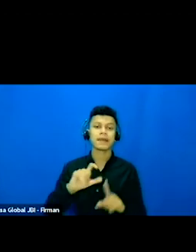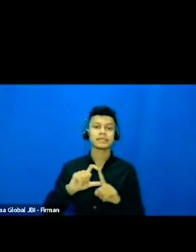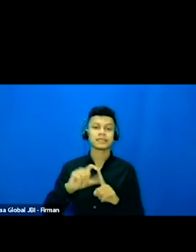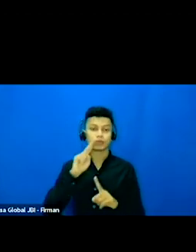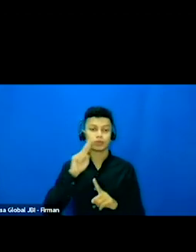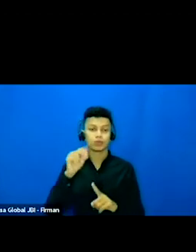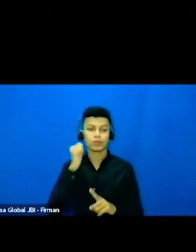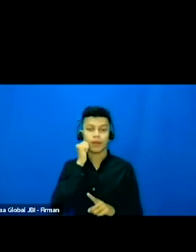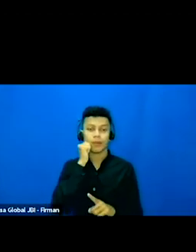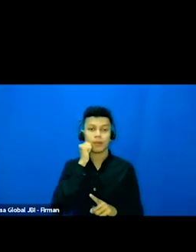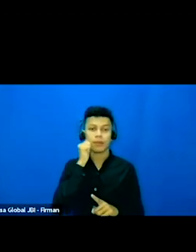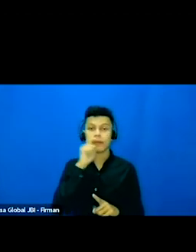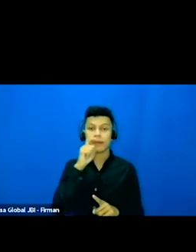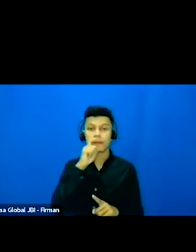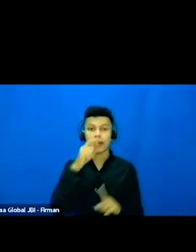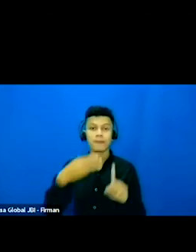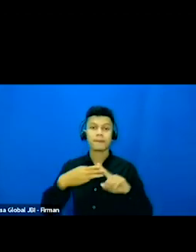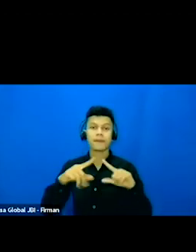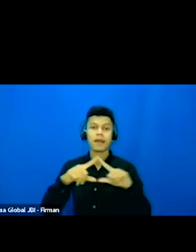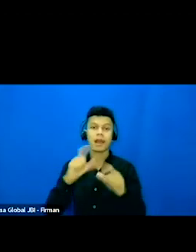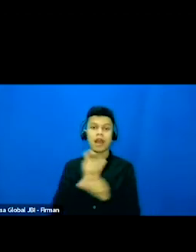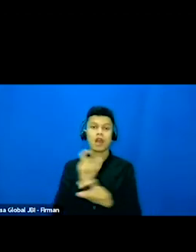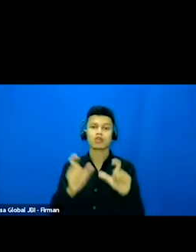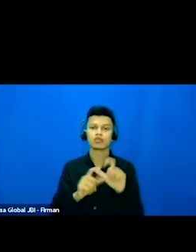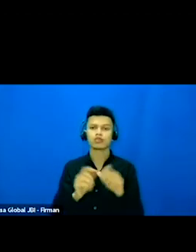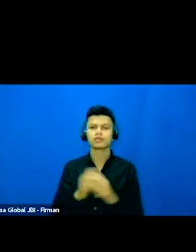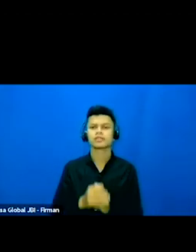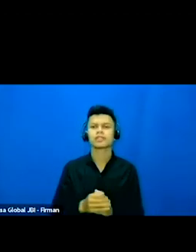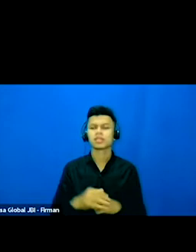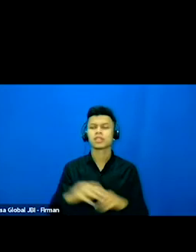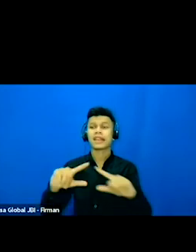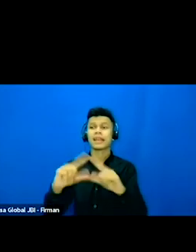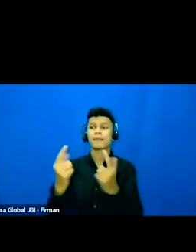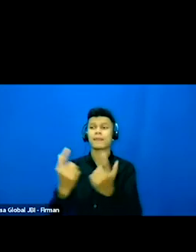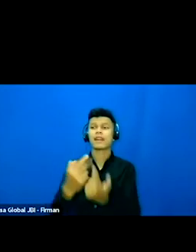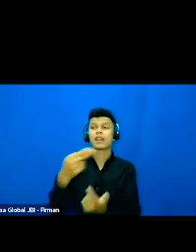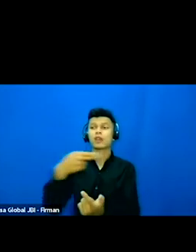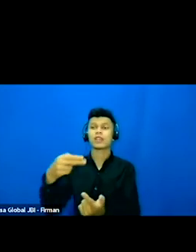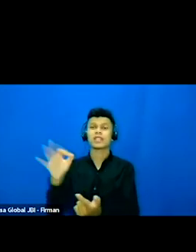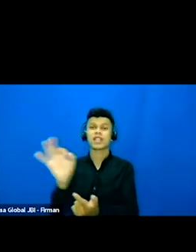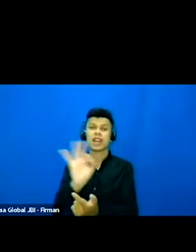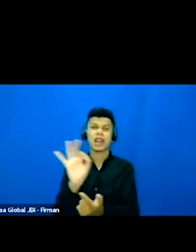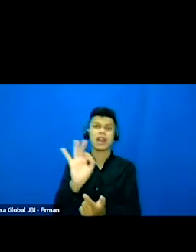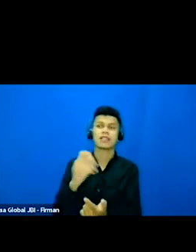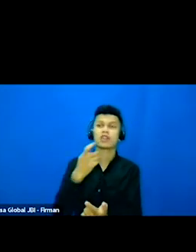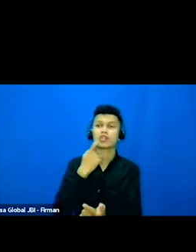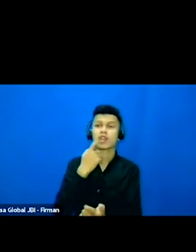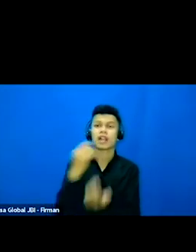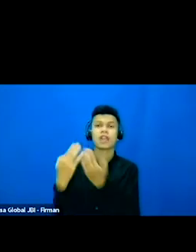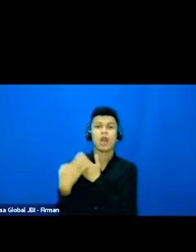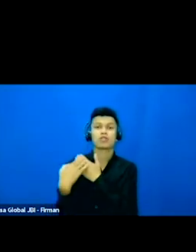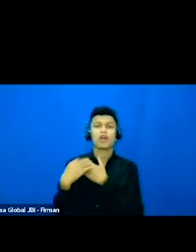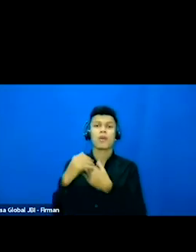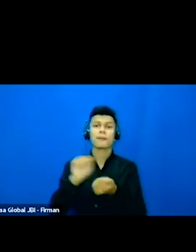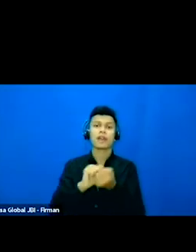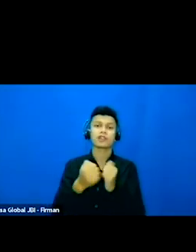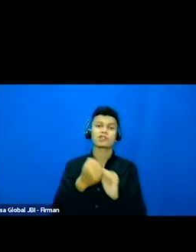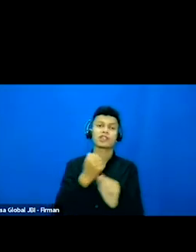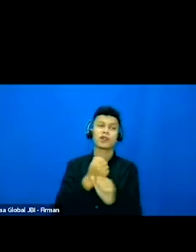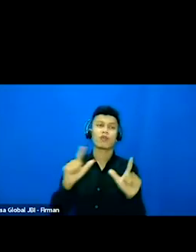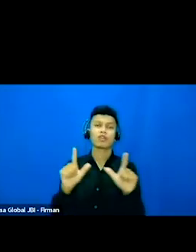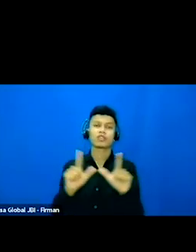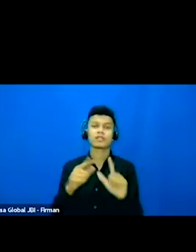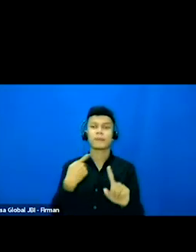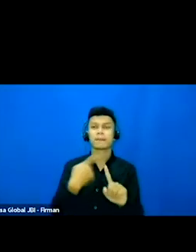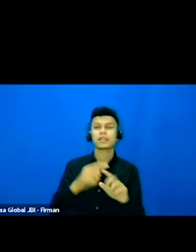lagi pertanyaan adalah karena ketiadaan lembaga di Indonesia yang memiliki otoritas untuk menangani kasus greenwashing dan segala